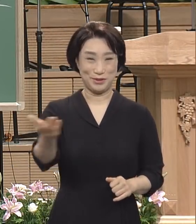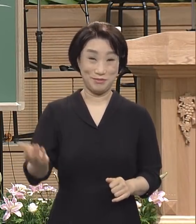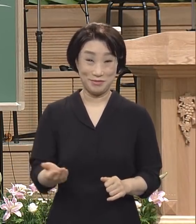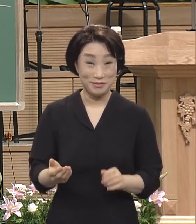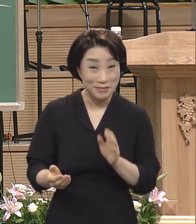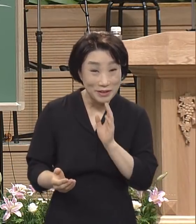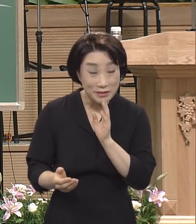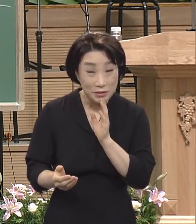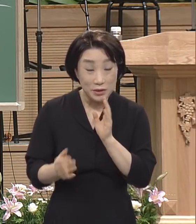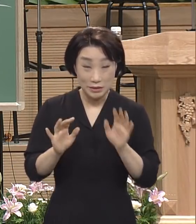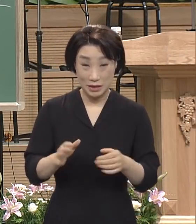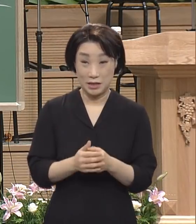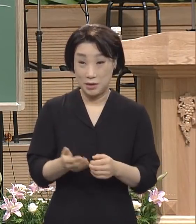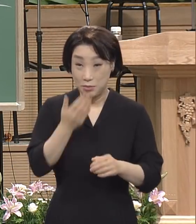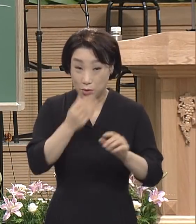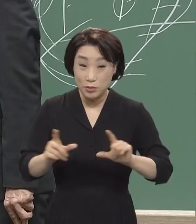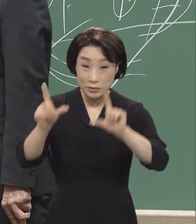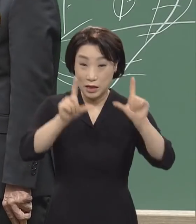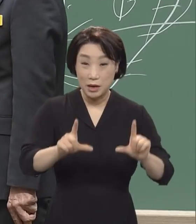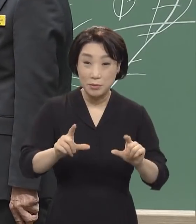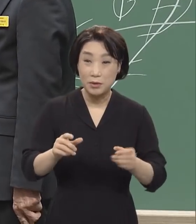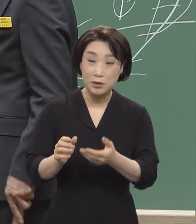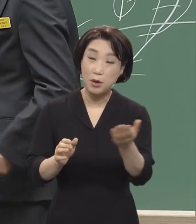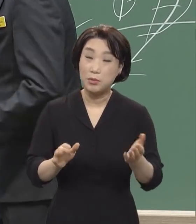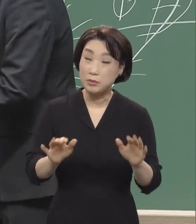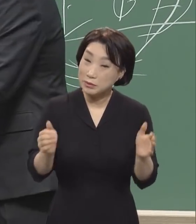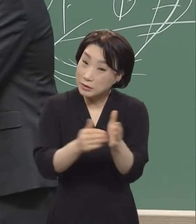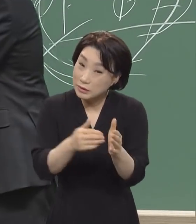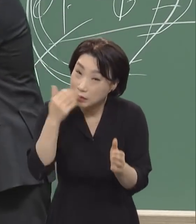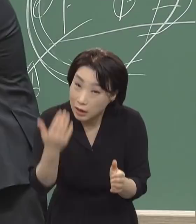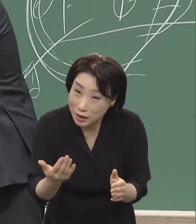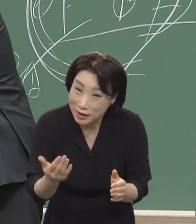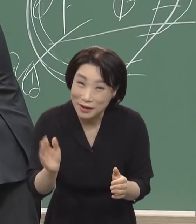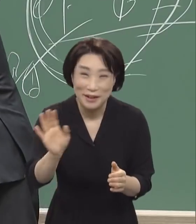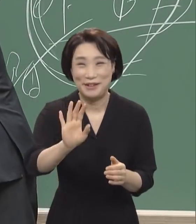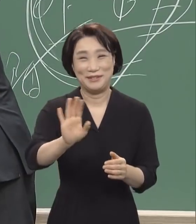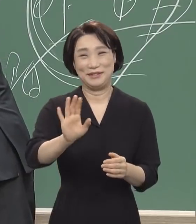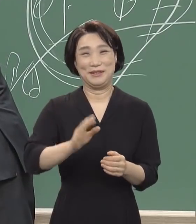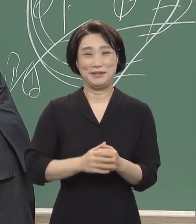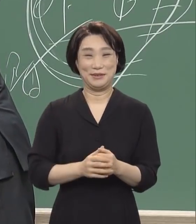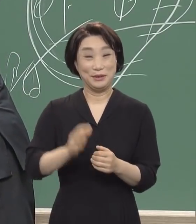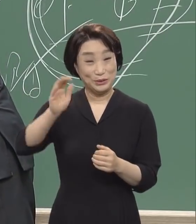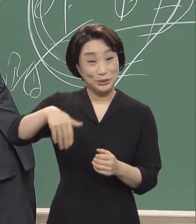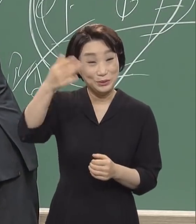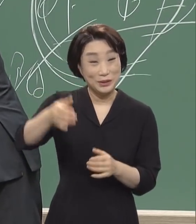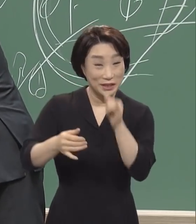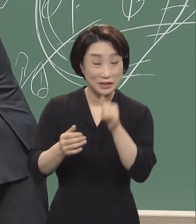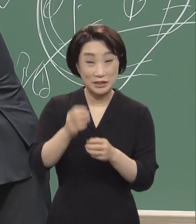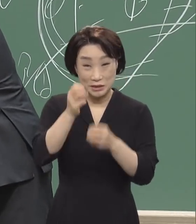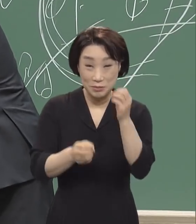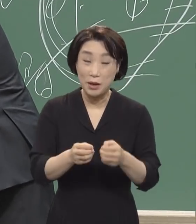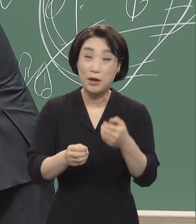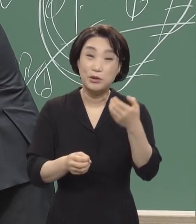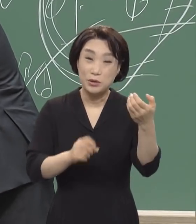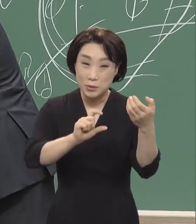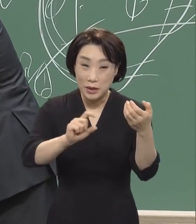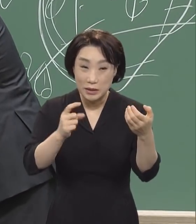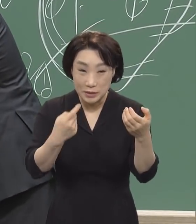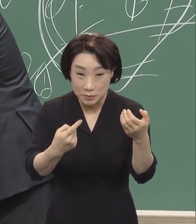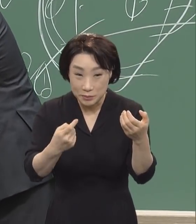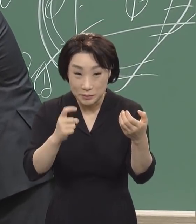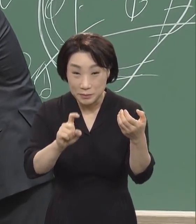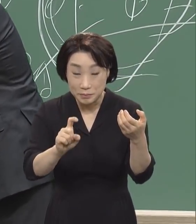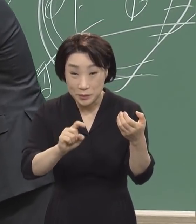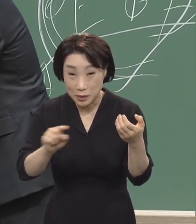살아. 먹고 살면 끝나냐. 아니요. 이 뒤에 10편 90편 10절 11절에